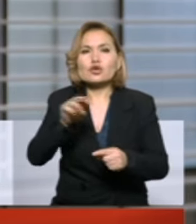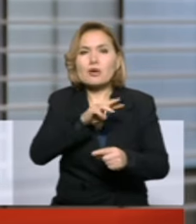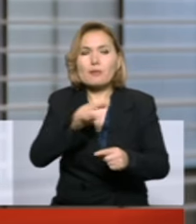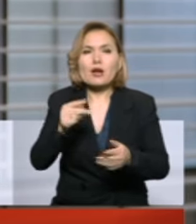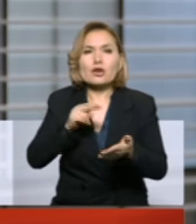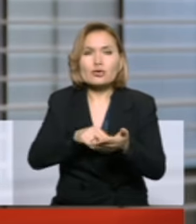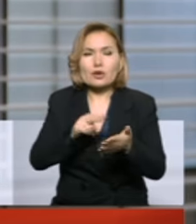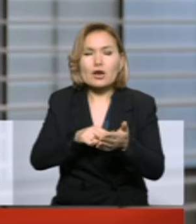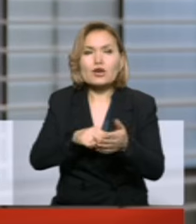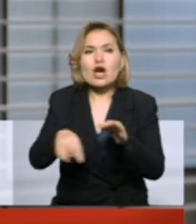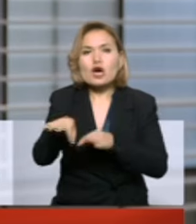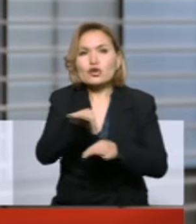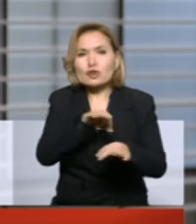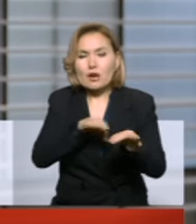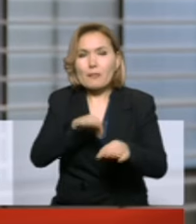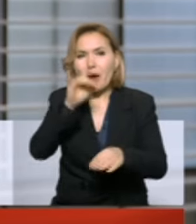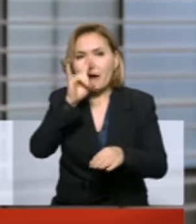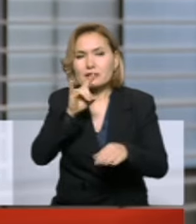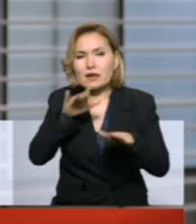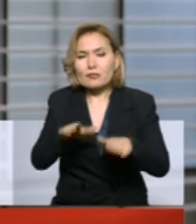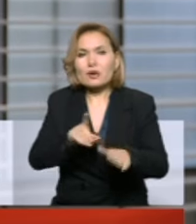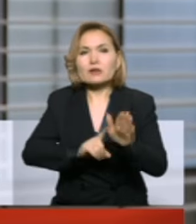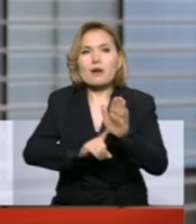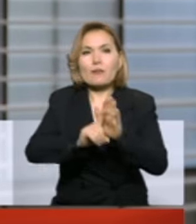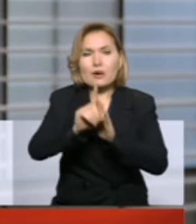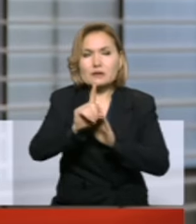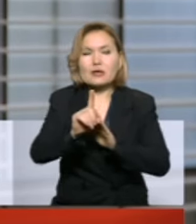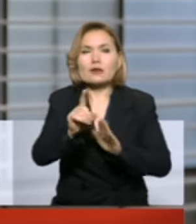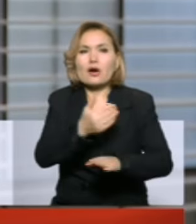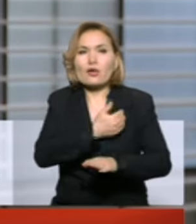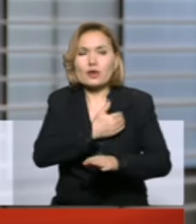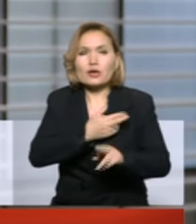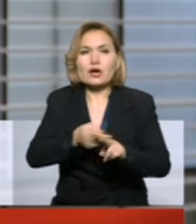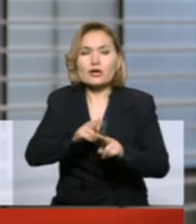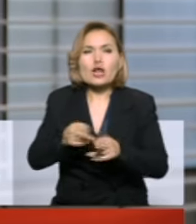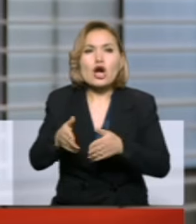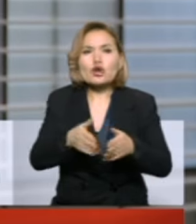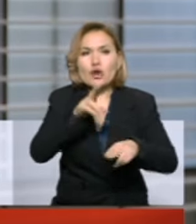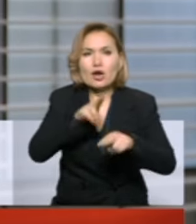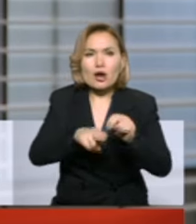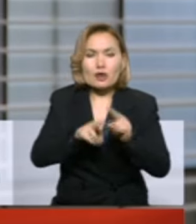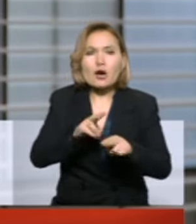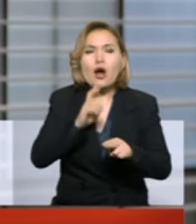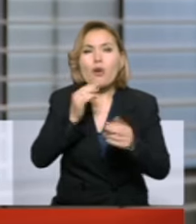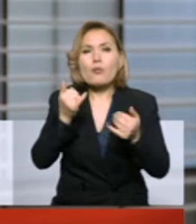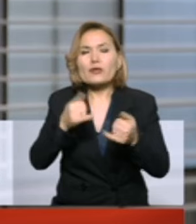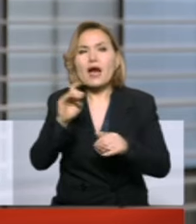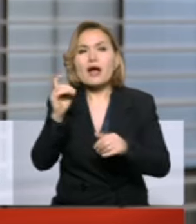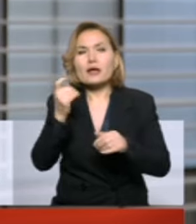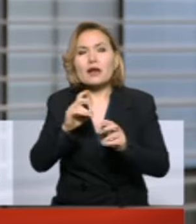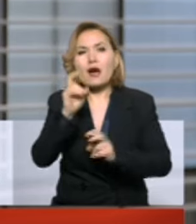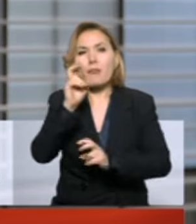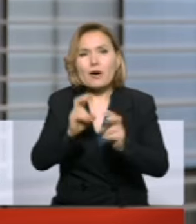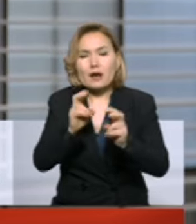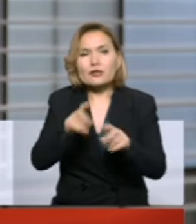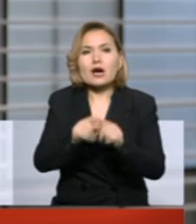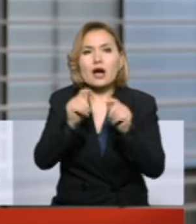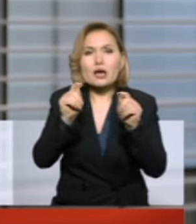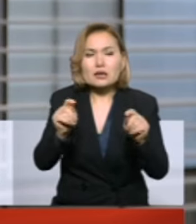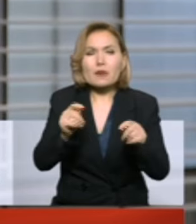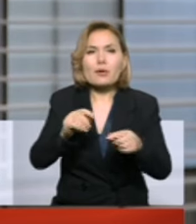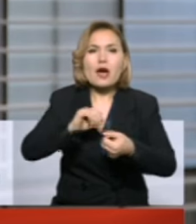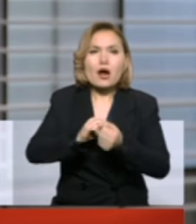болатын жобаларды елімізде іске асыру жайын қарастырып жатыр. Әзірге жол құрылысы, мұнай және химиялық өңдеу, тау-кен өнеркәсібі